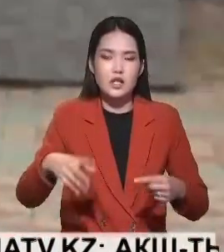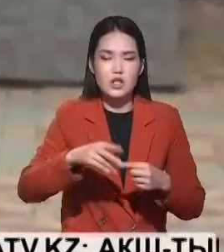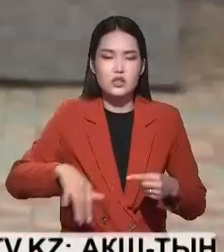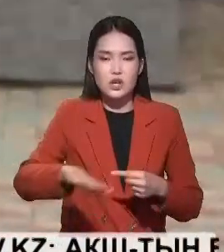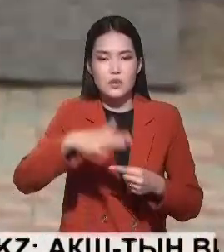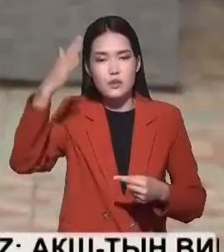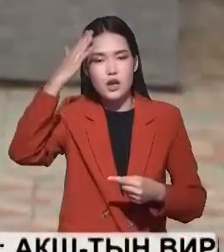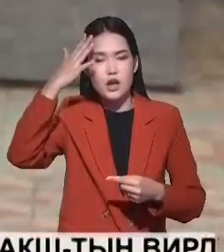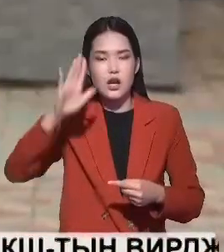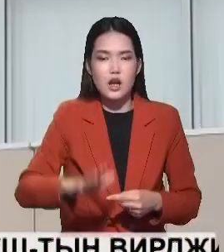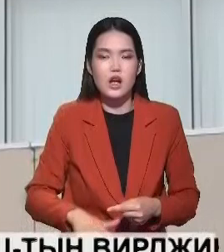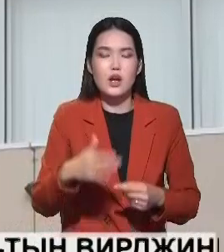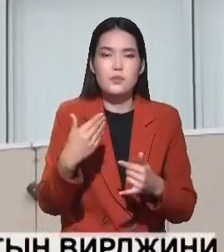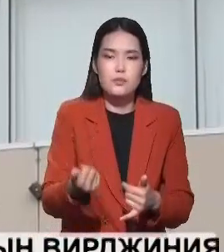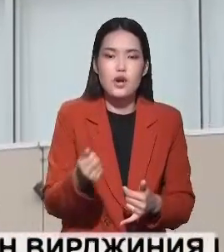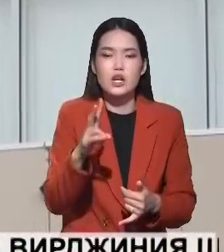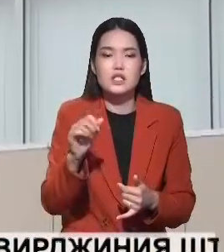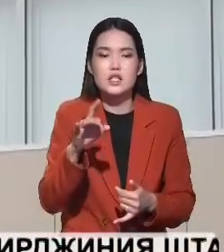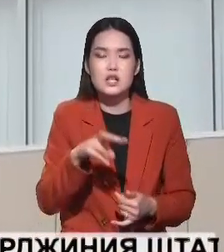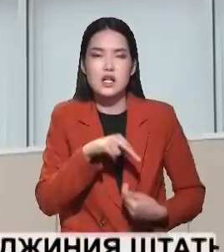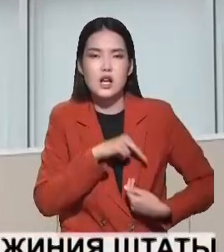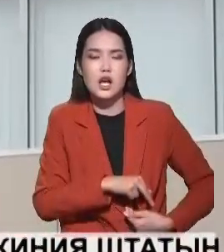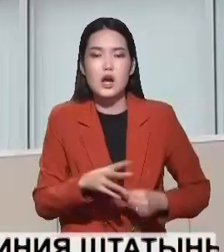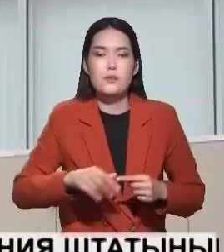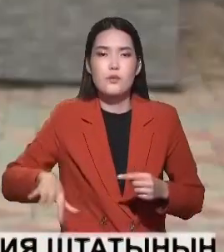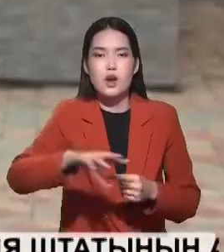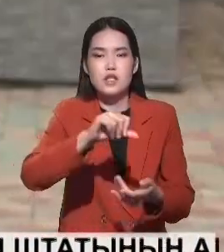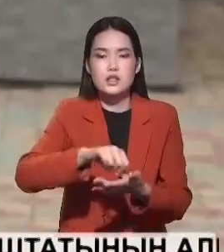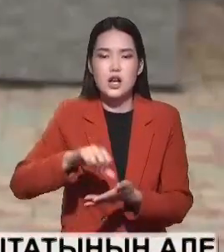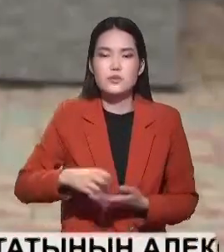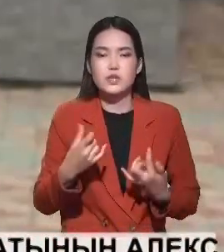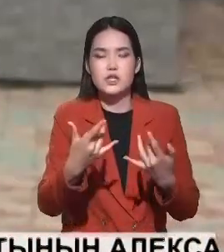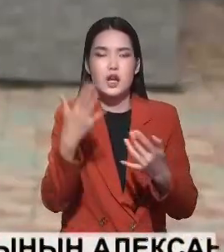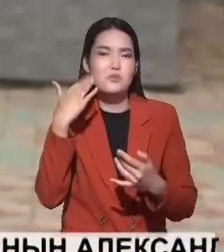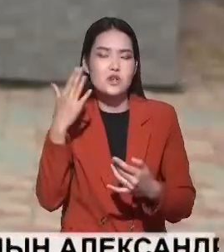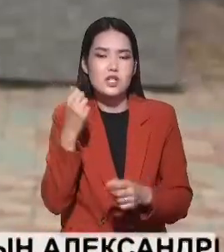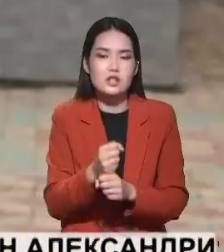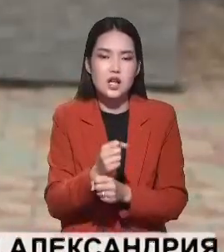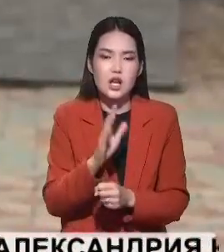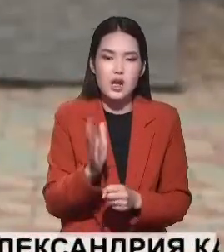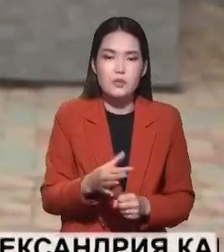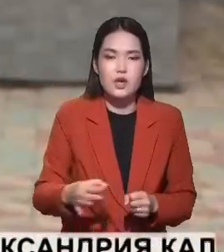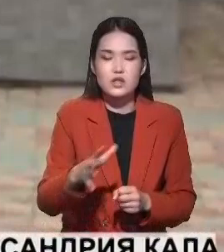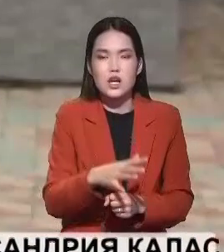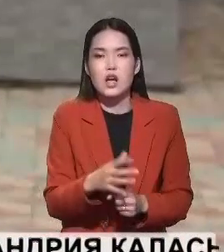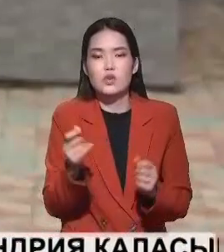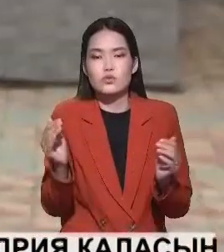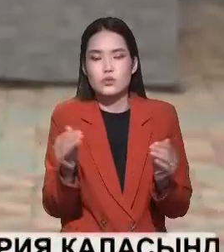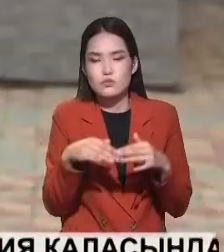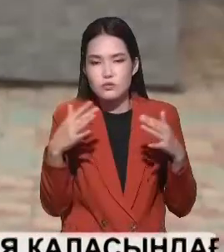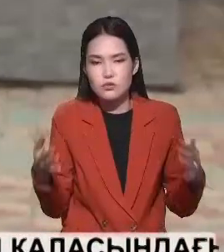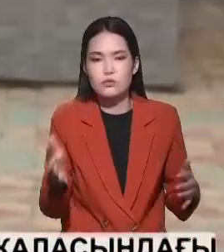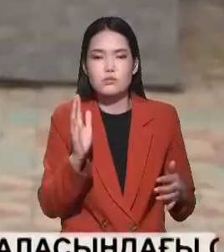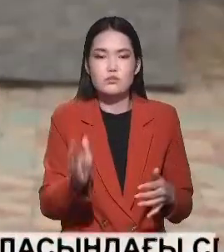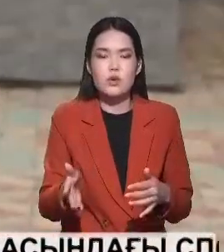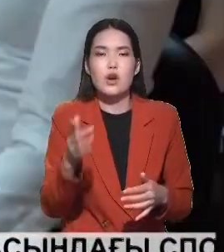пен жеке серіктестер кірісуге ниетті. Біз полигондарға қатысты талапты жеңілдетіп отырмыз, яғни аумағын кішірейттік, шығыны да